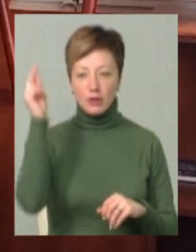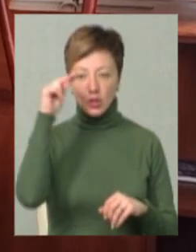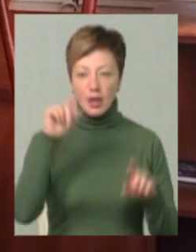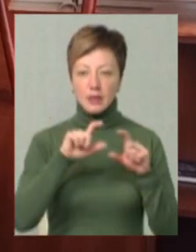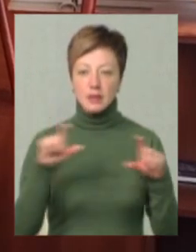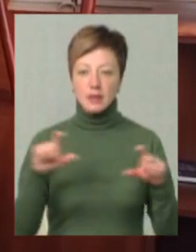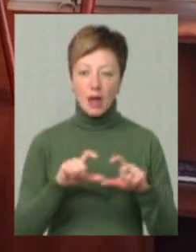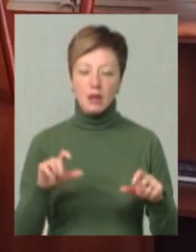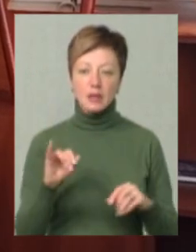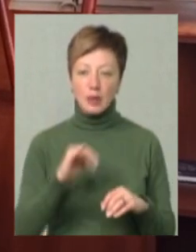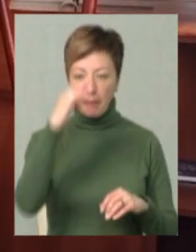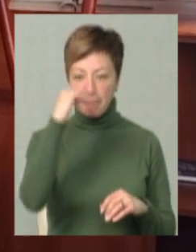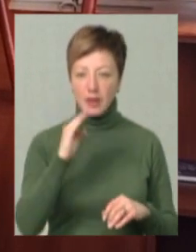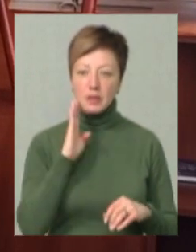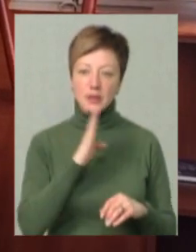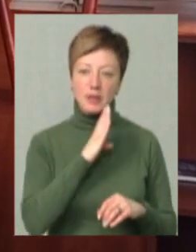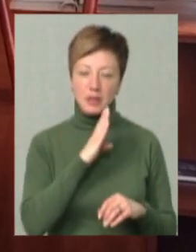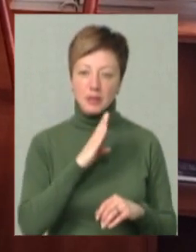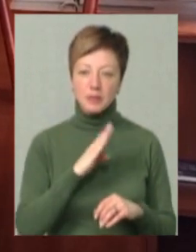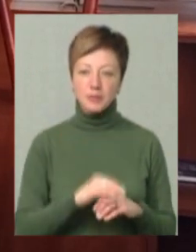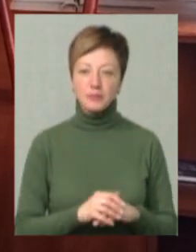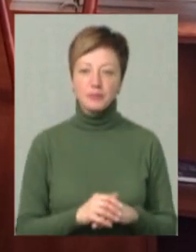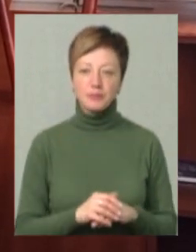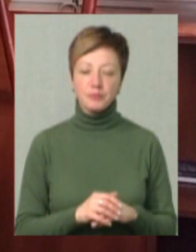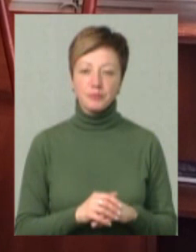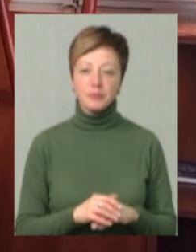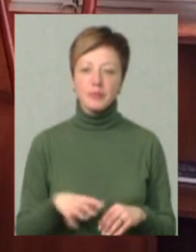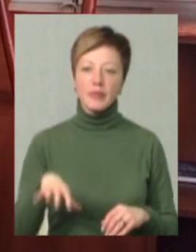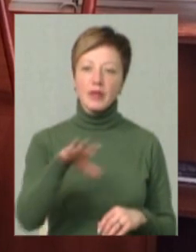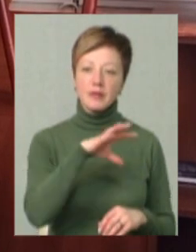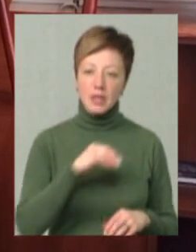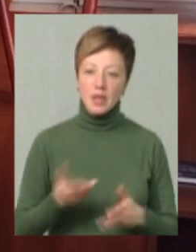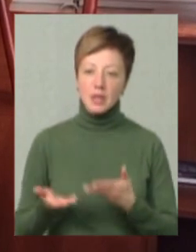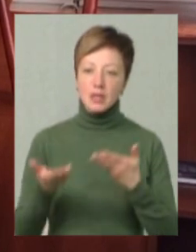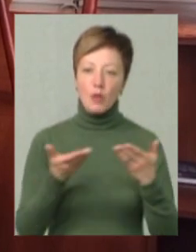закладів, і батьки здобувачів освіти. Тому